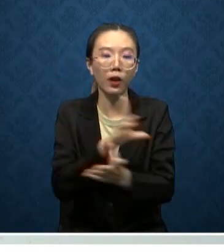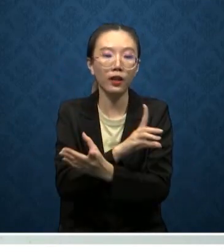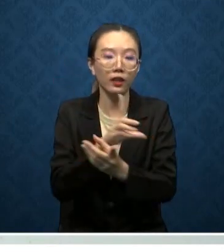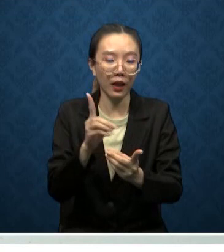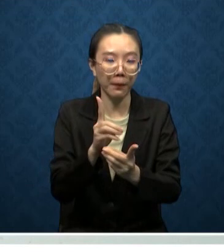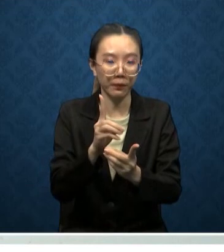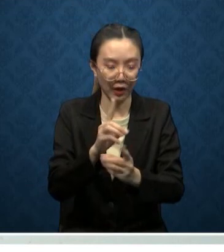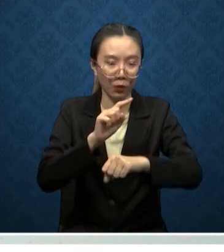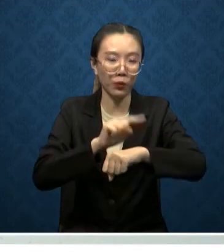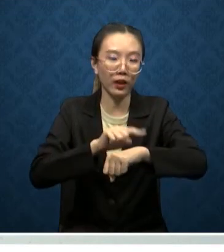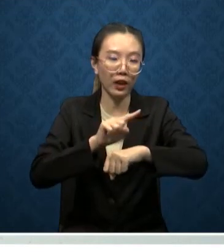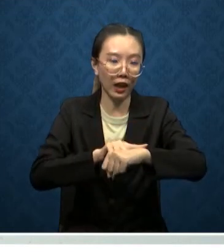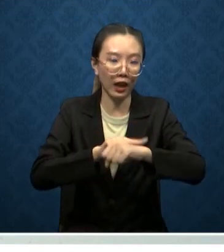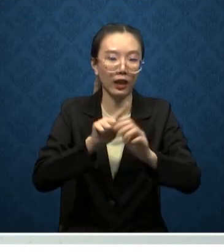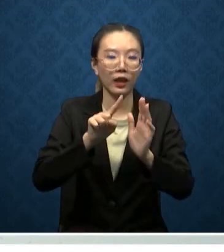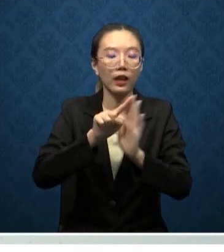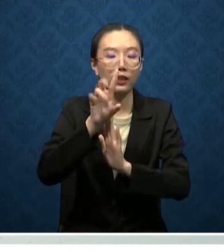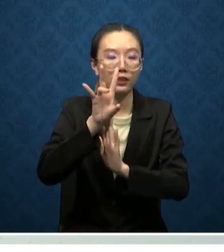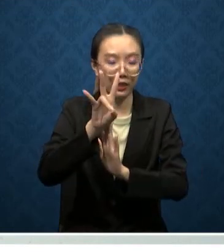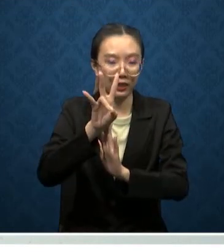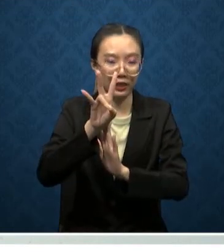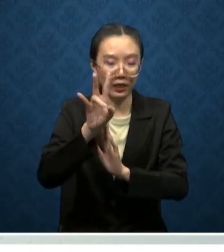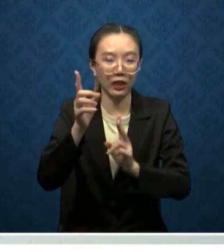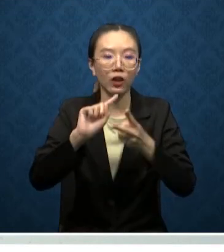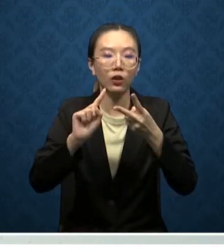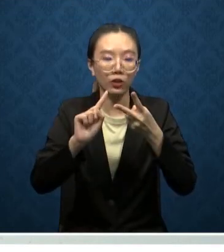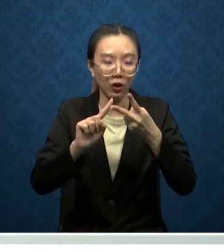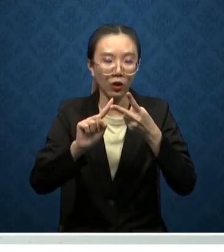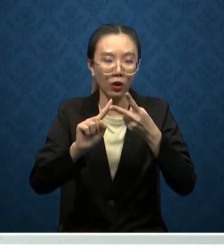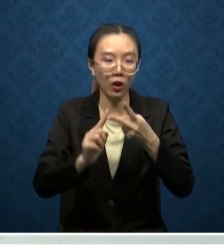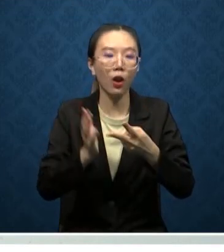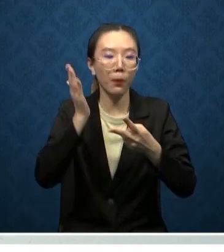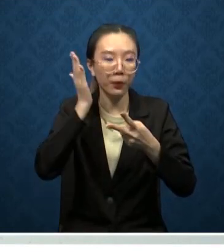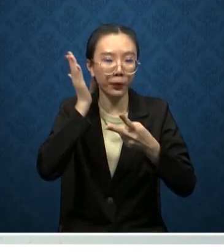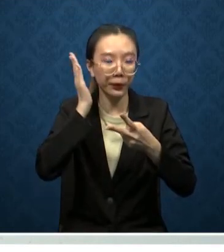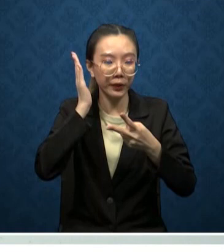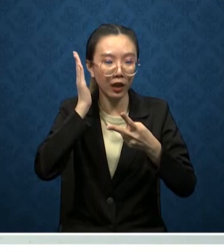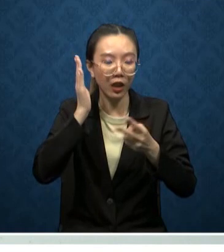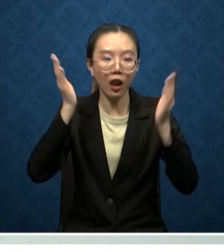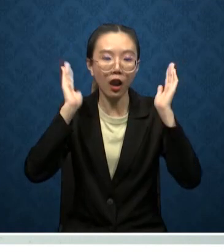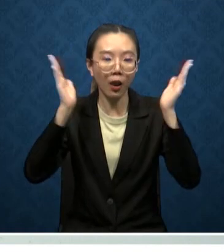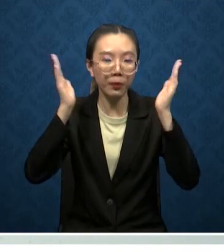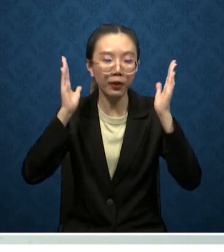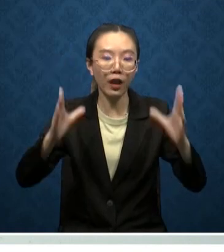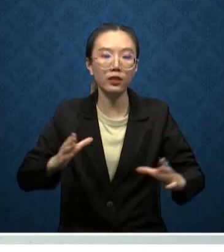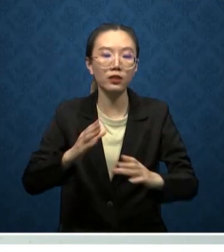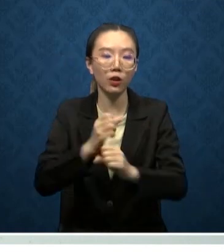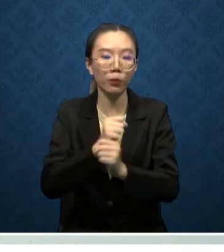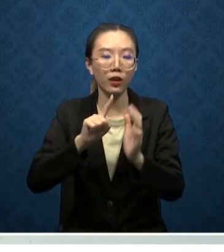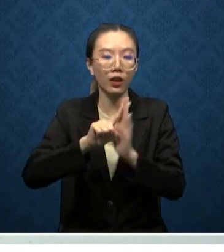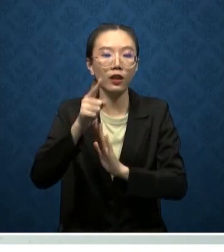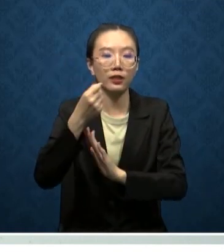7นาทีท่านที่ 2ท่านวุฒิพันธ์วิชัยรัตน์อภิปรายภาพรวม 10